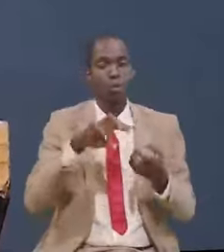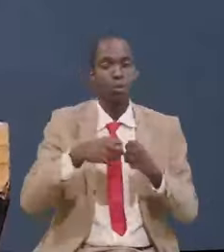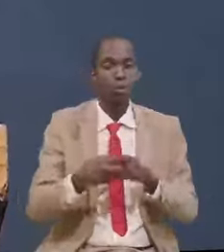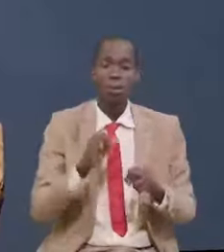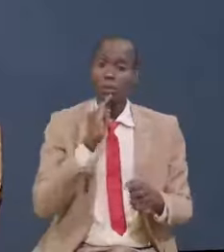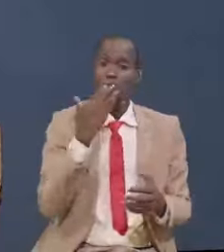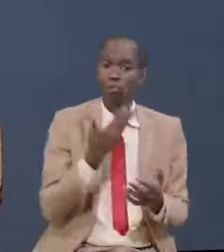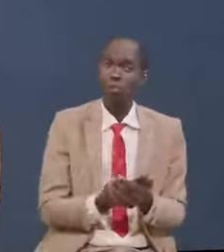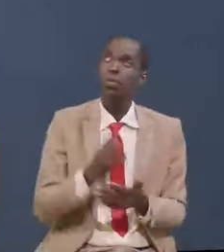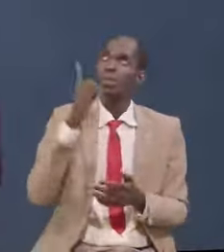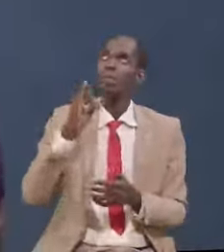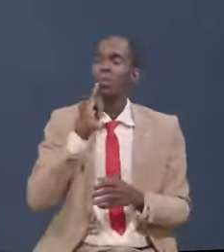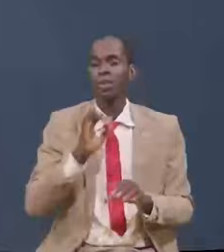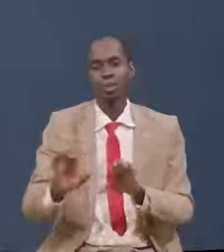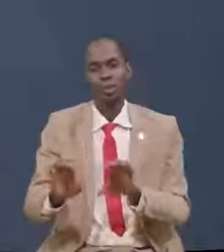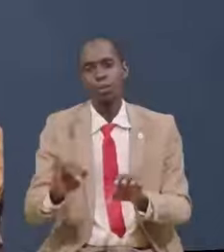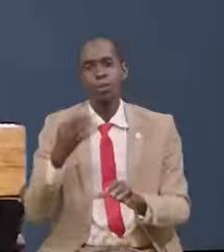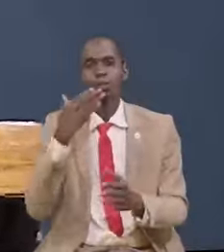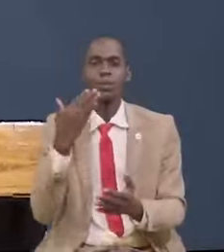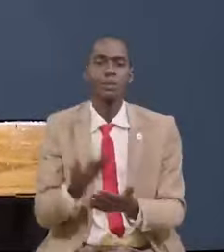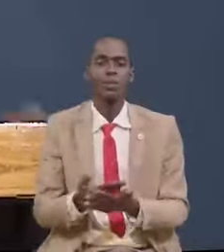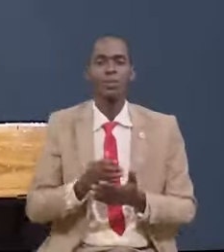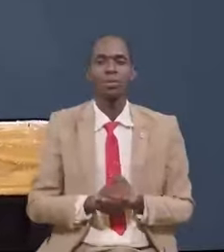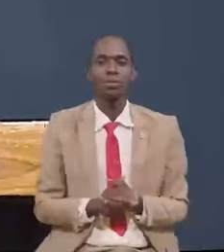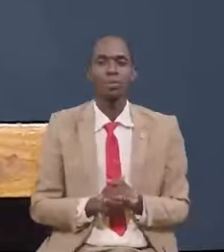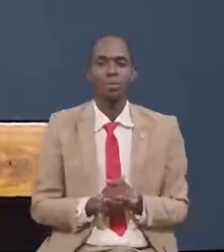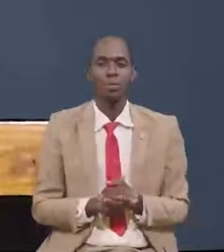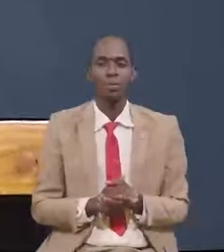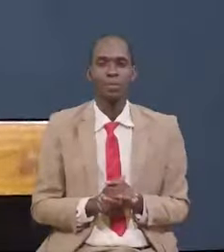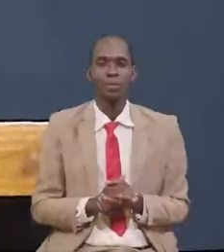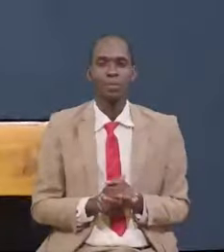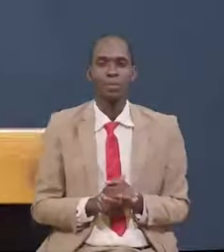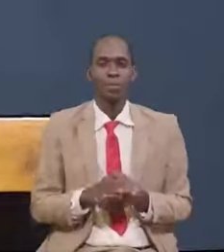La solution à ton problème est bonne, il fait du bien.